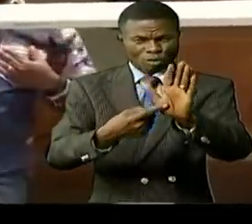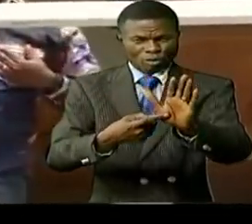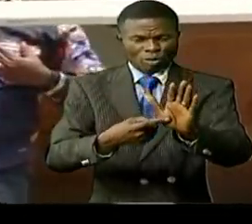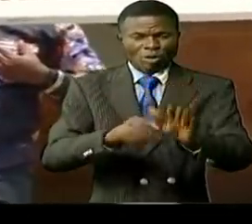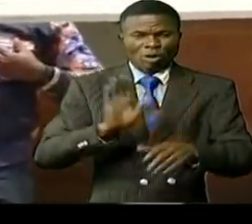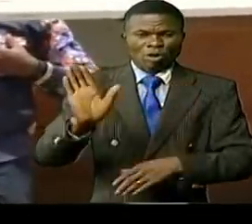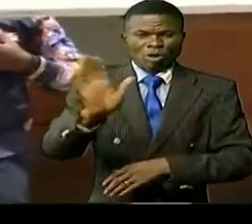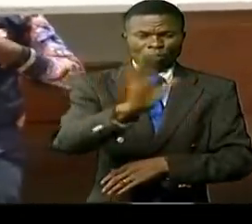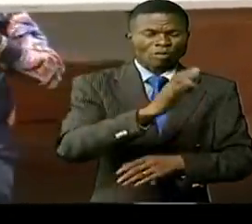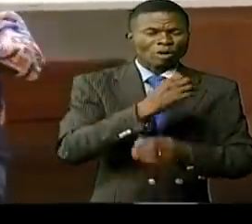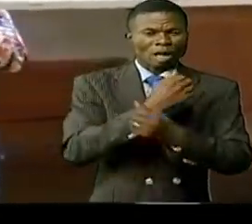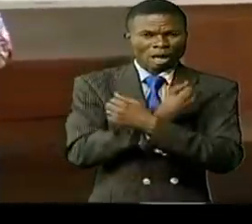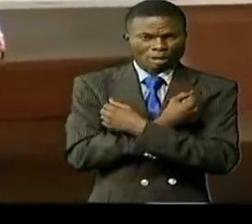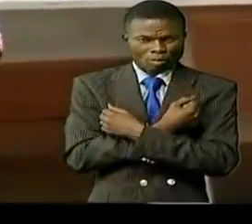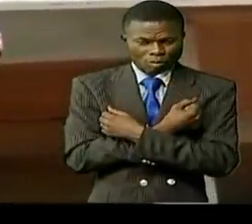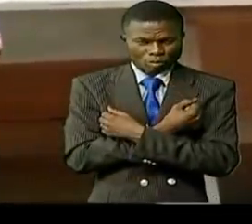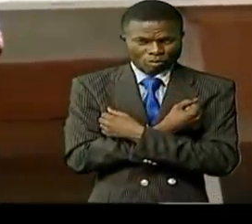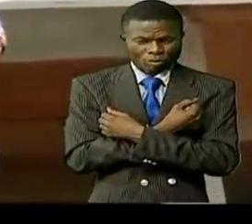Bolingonabino,